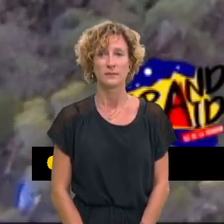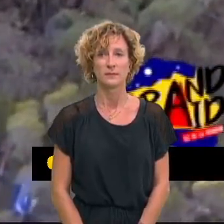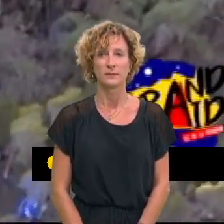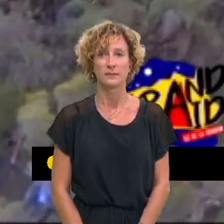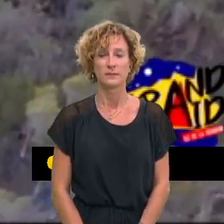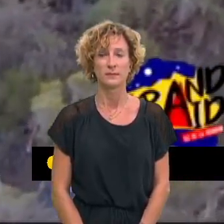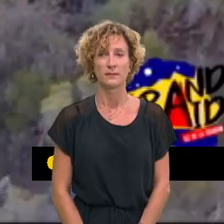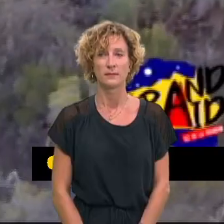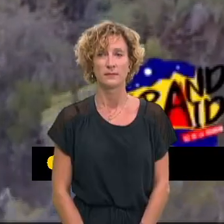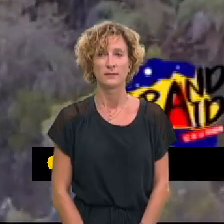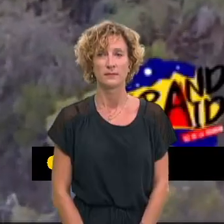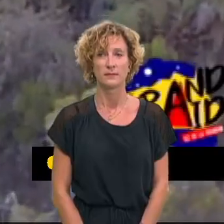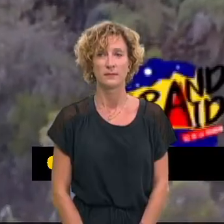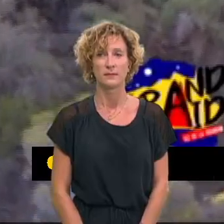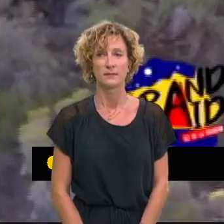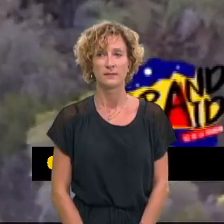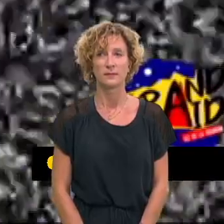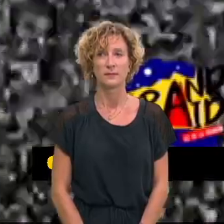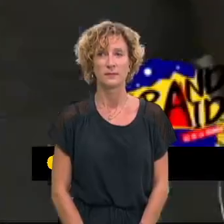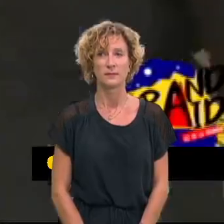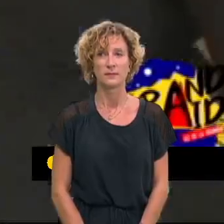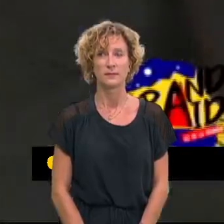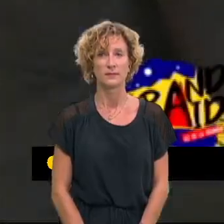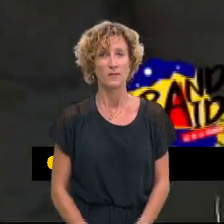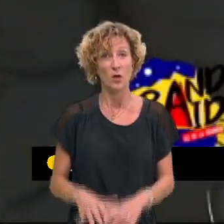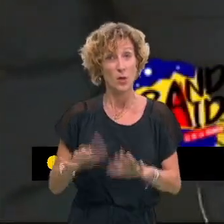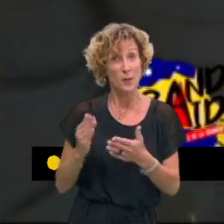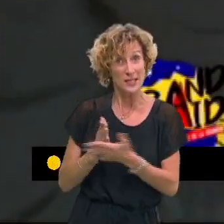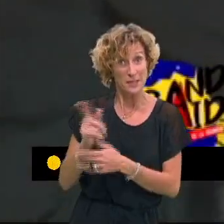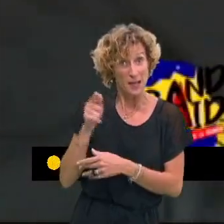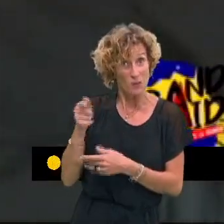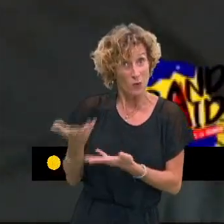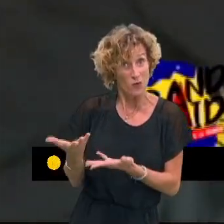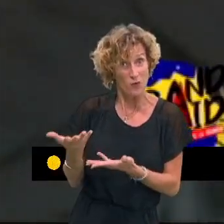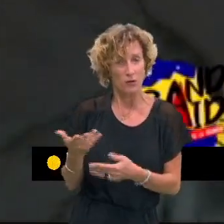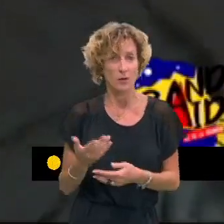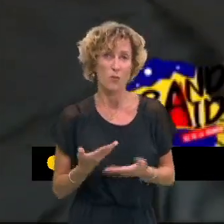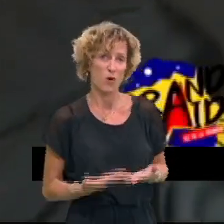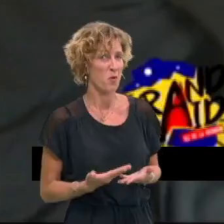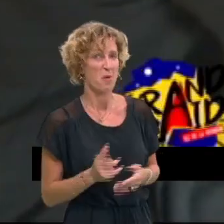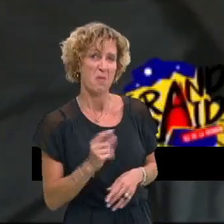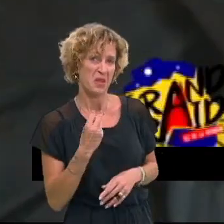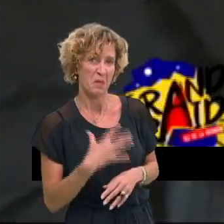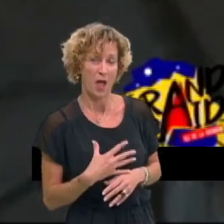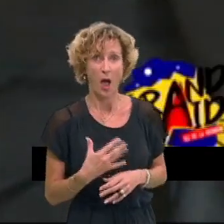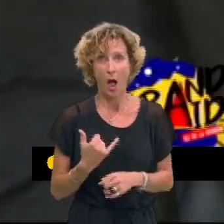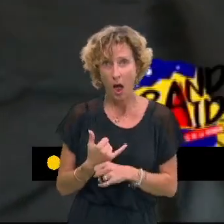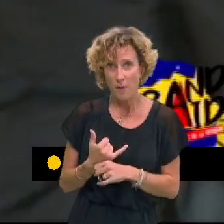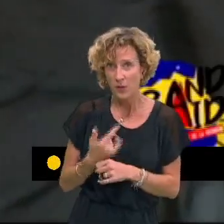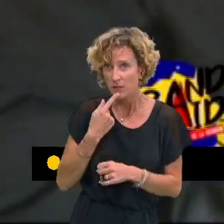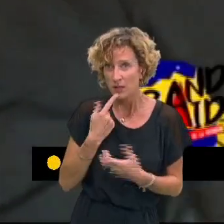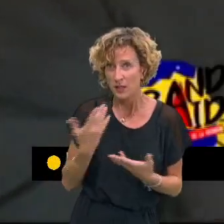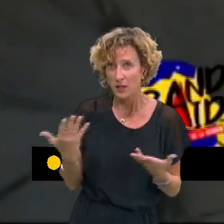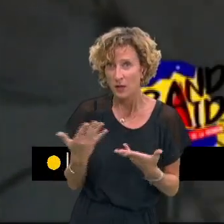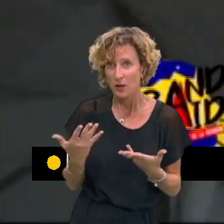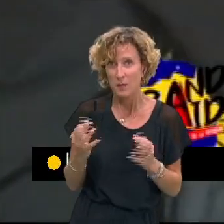pas quel côté la ligne belle. Comment ça se passe le Grand Raid pour vous là? Pour l'instant, pas très bien. Ah, c'est-à-dire,